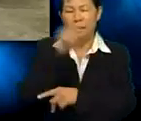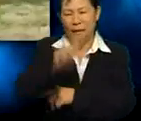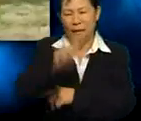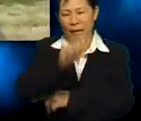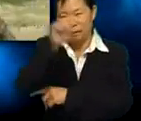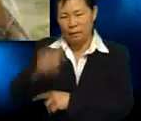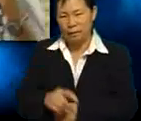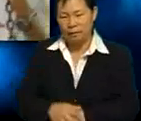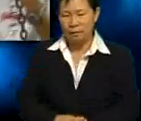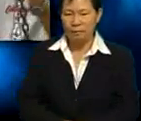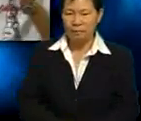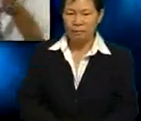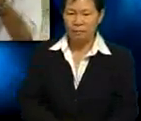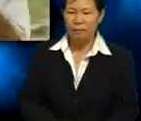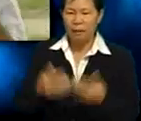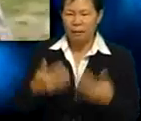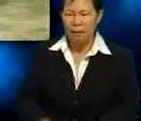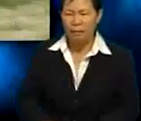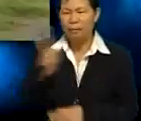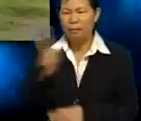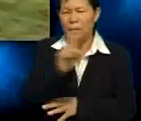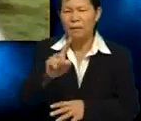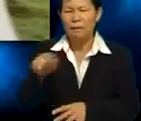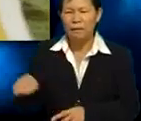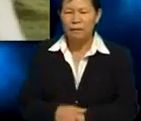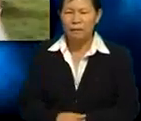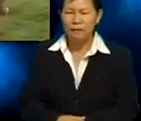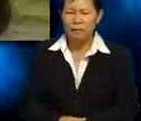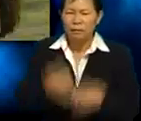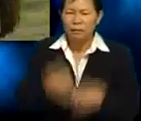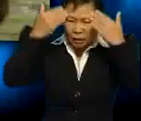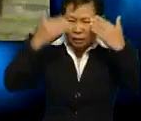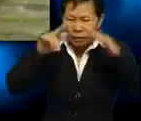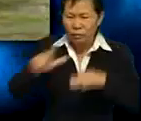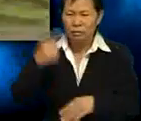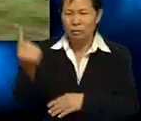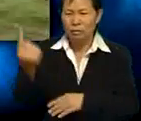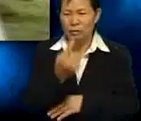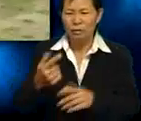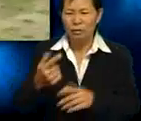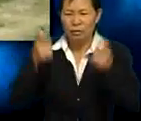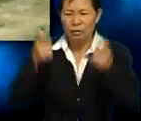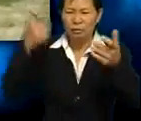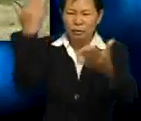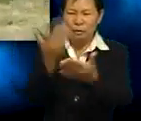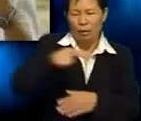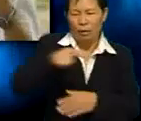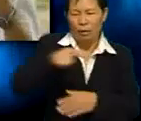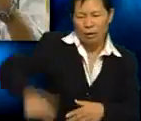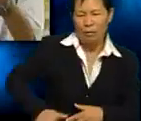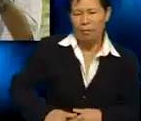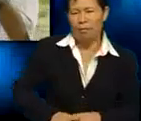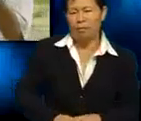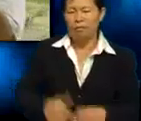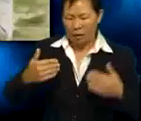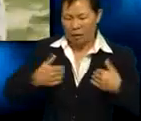sini? Habis, mana dia? Tak tahulah, selalunya dia yang cepat sampai. Awak yang lambat, yang